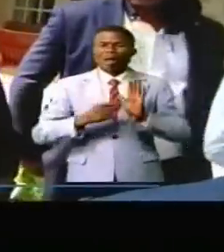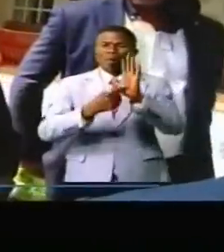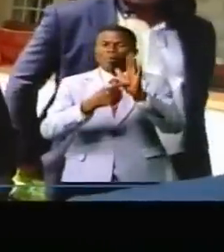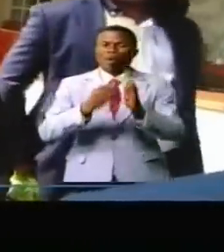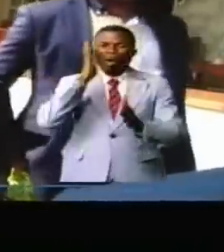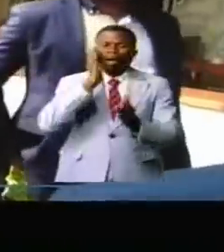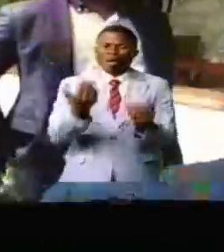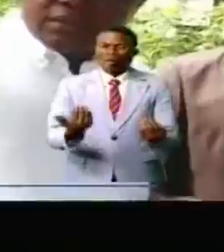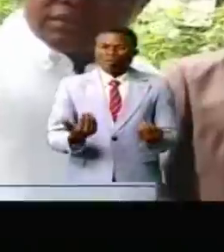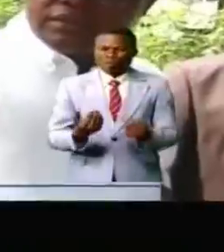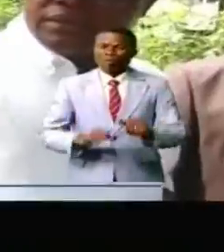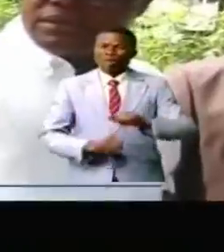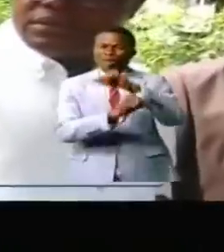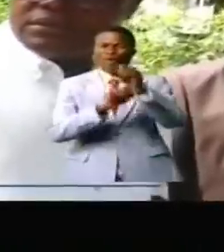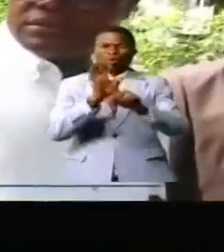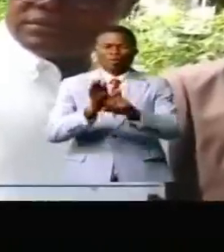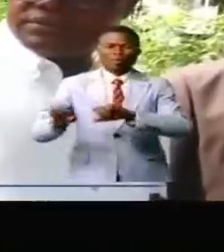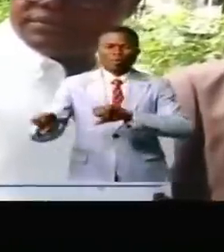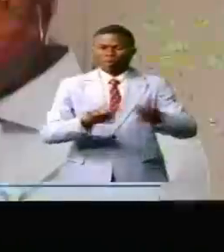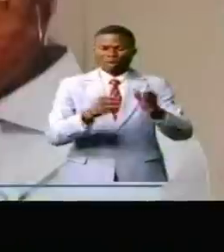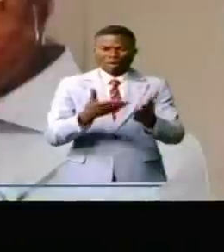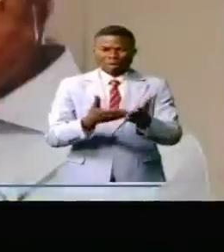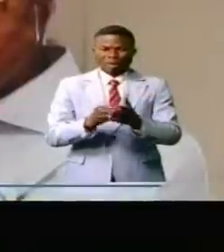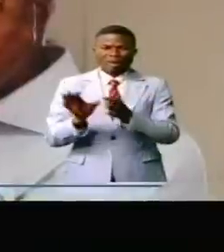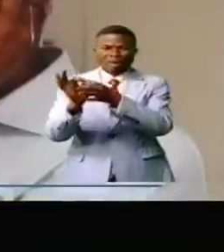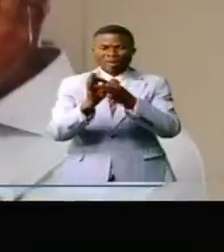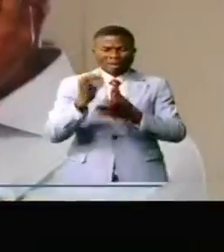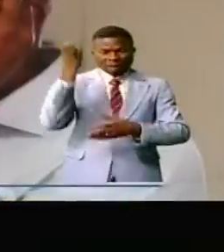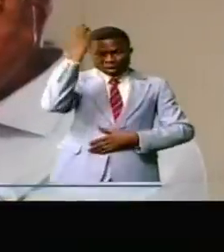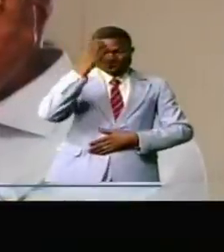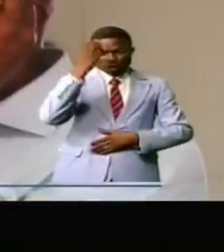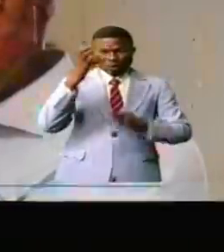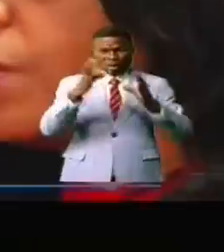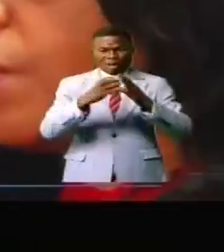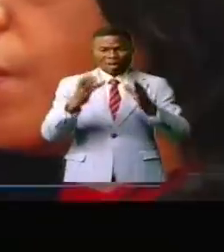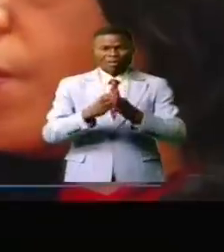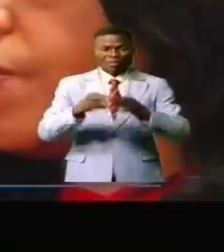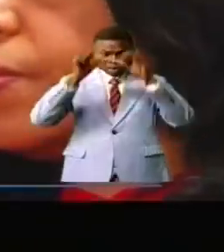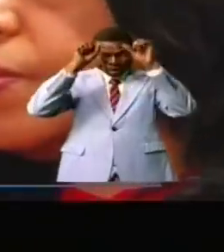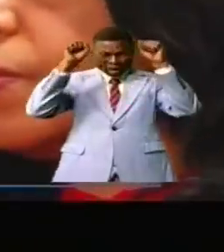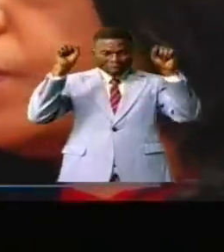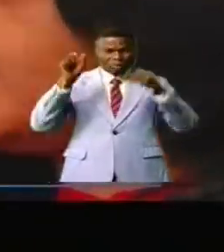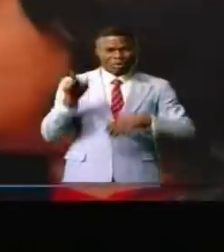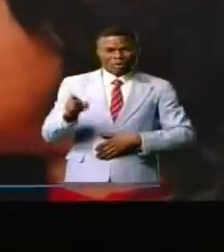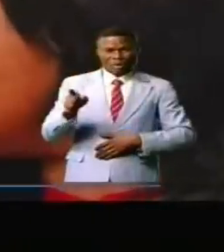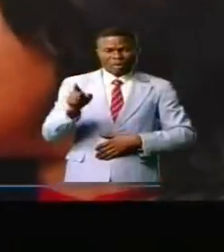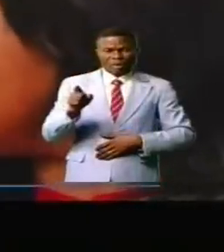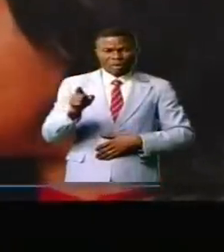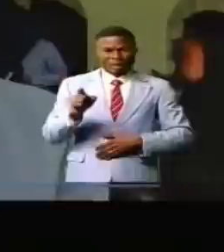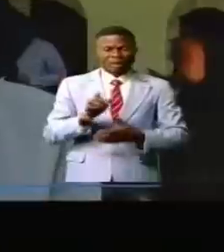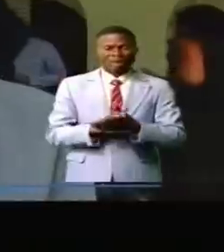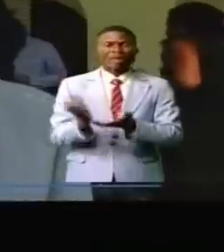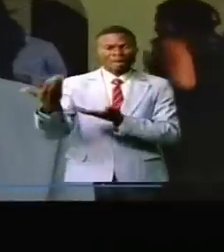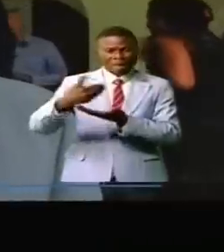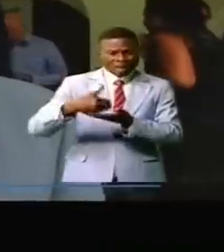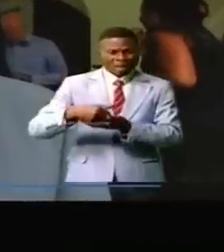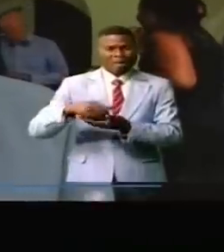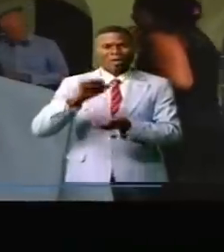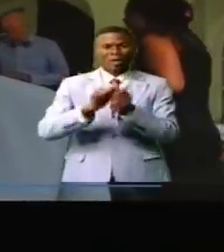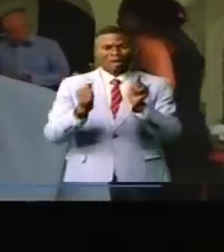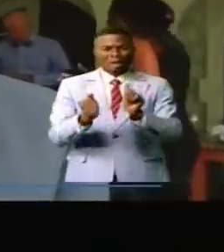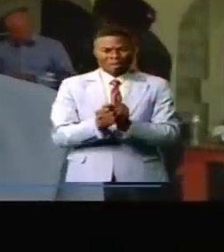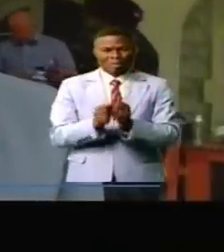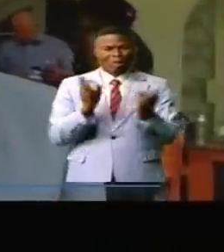d'apporter un soutien multiforme. Alors c'était un briefing de l'Union européenne avec le professeur Tshibangu pour nous expliquer un petit peu le retour de situation, de